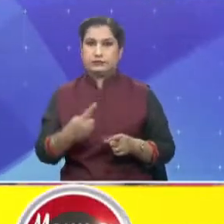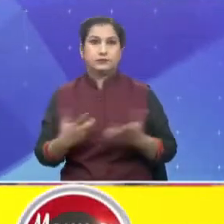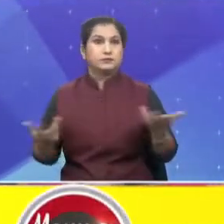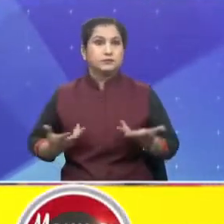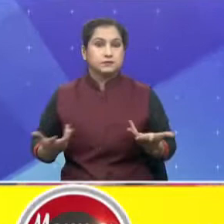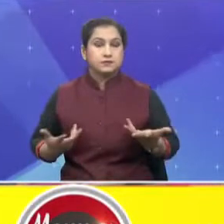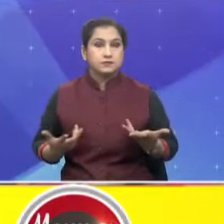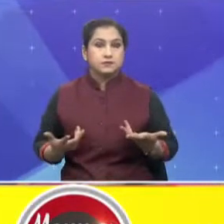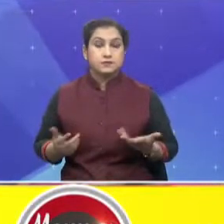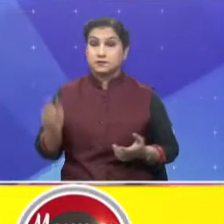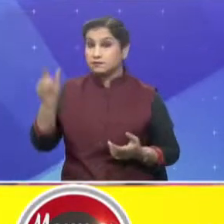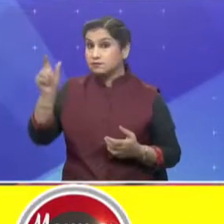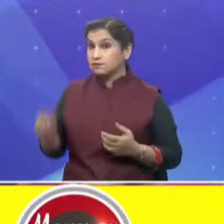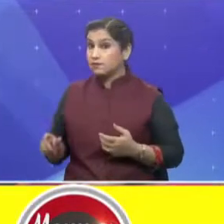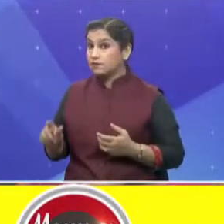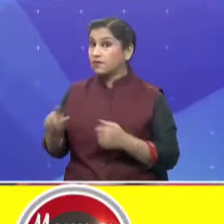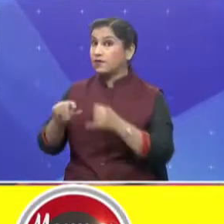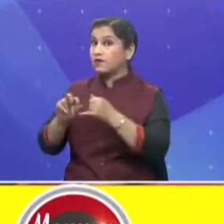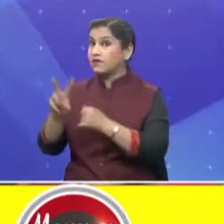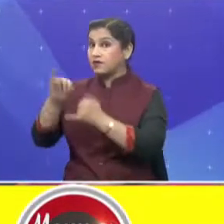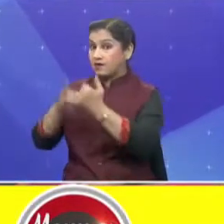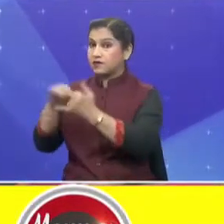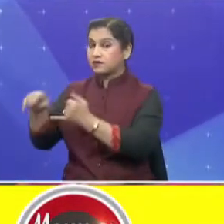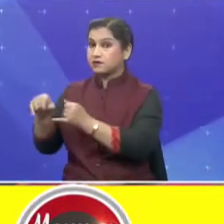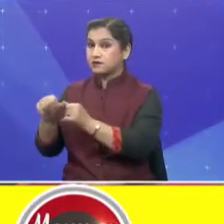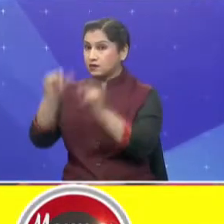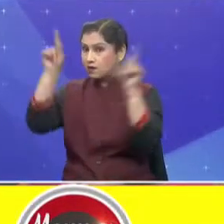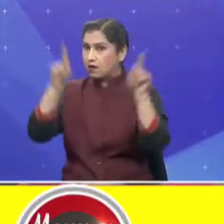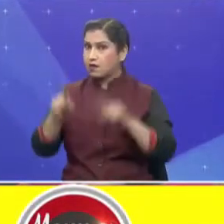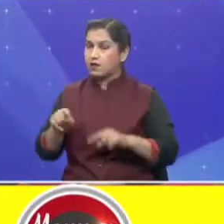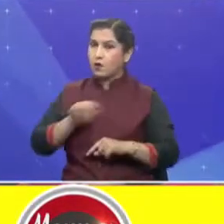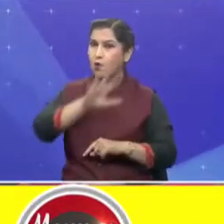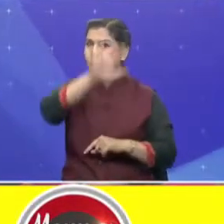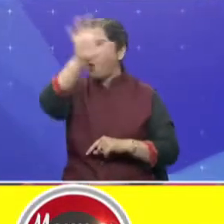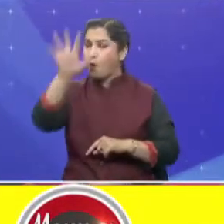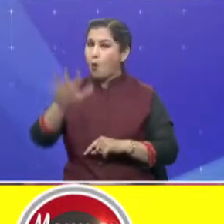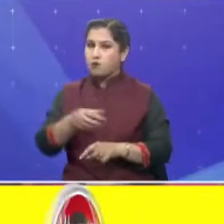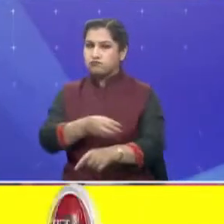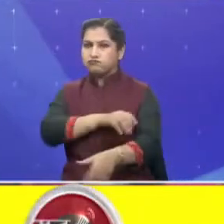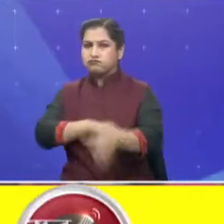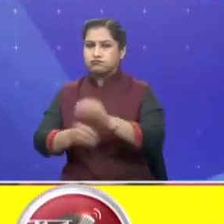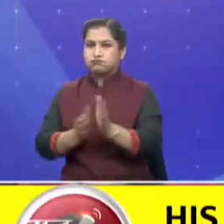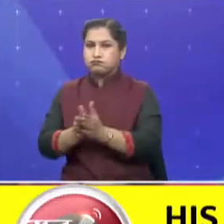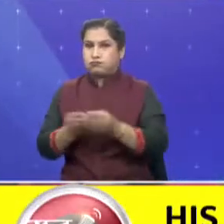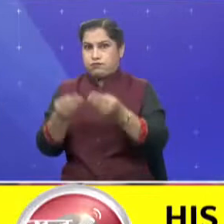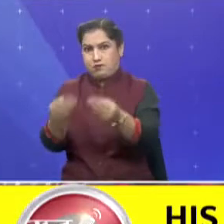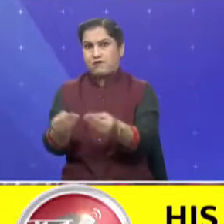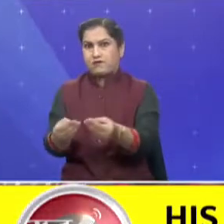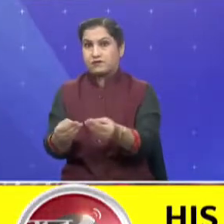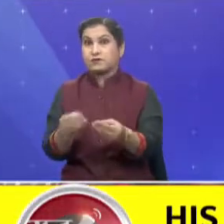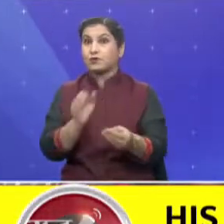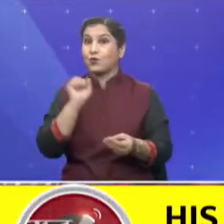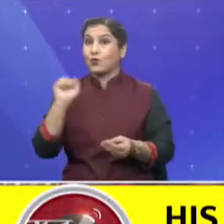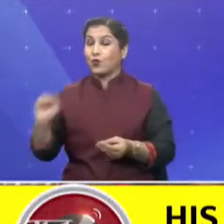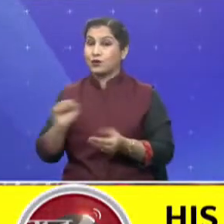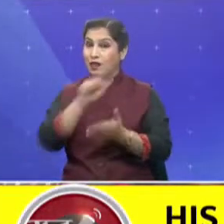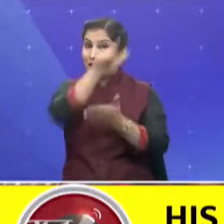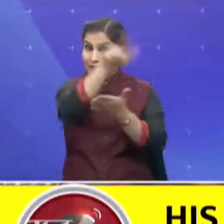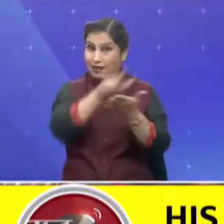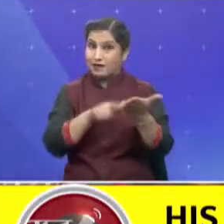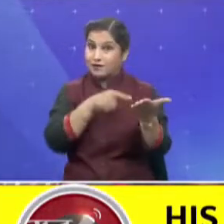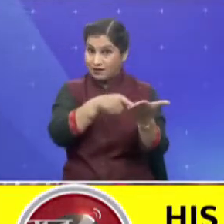चाहूंगा, उन्होंने पूरे देश को प्रेरित किया है। उनका लेटर भले